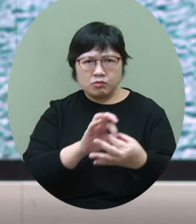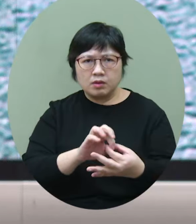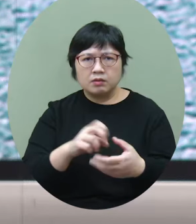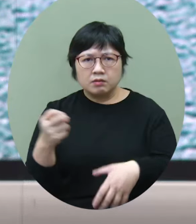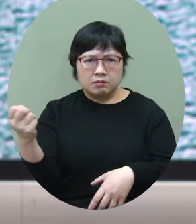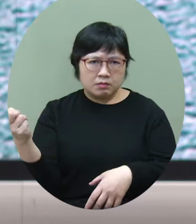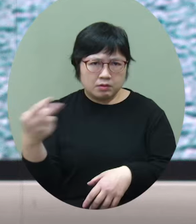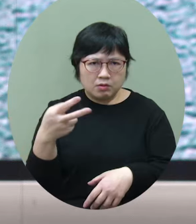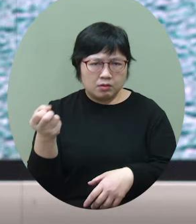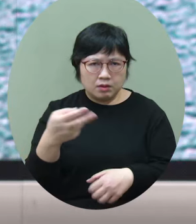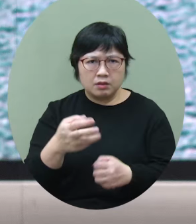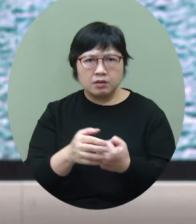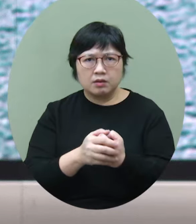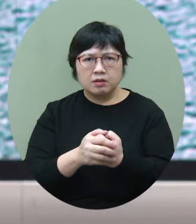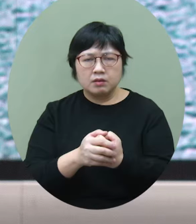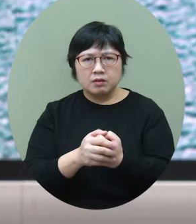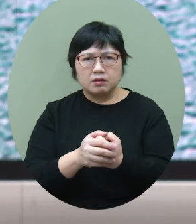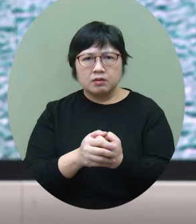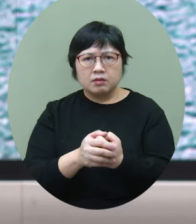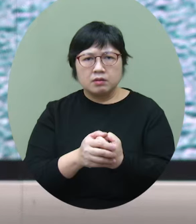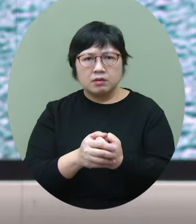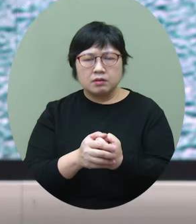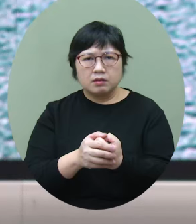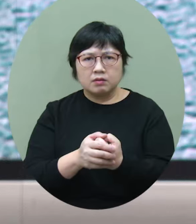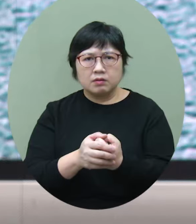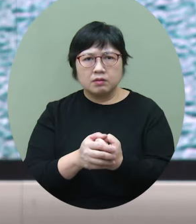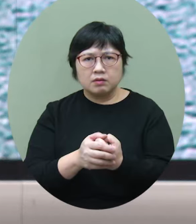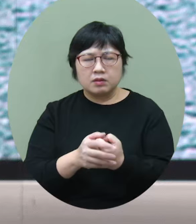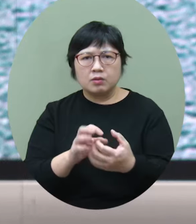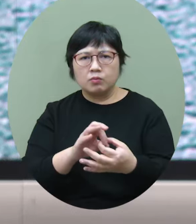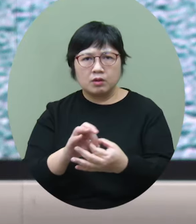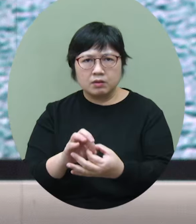回相關的